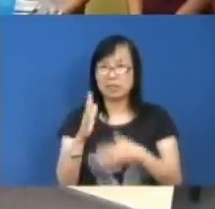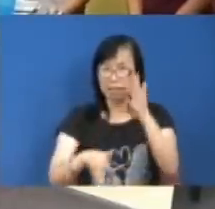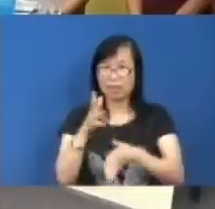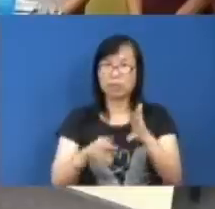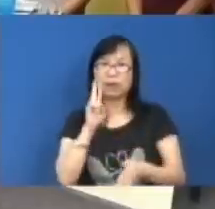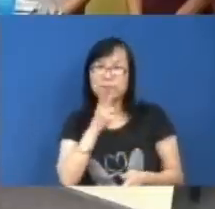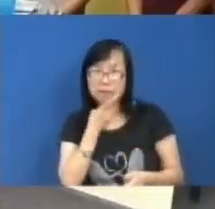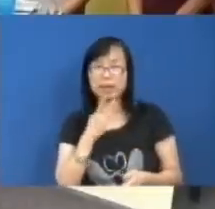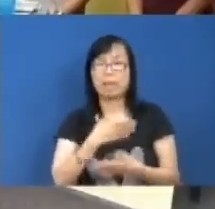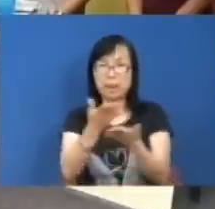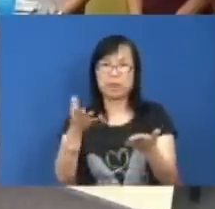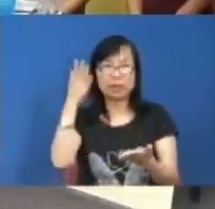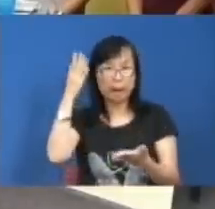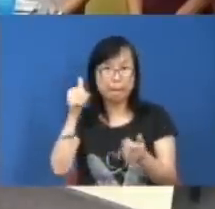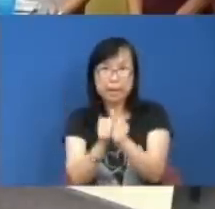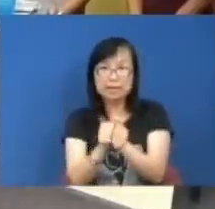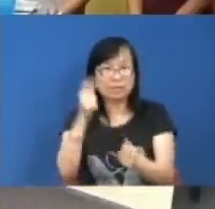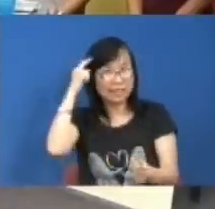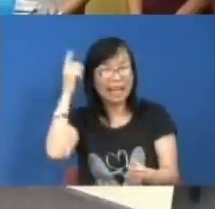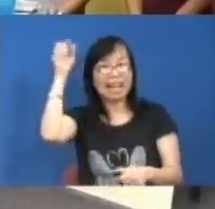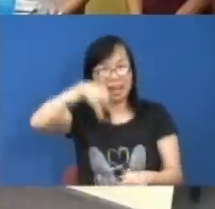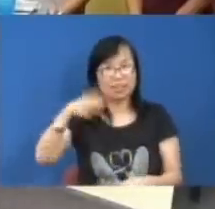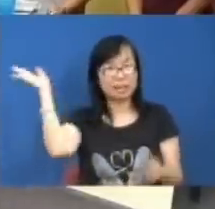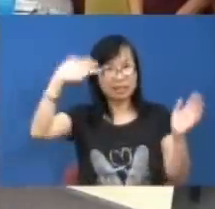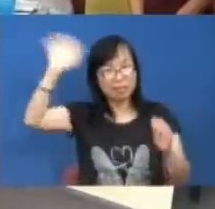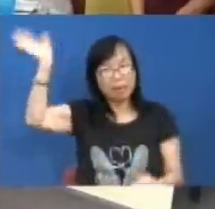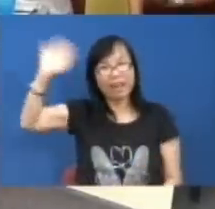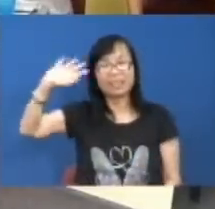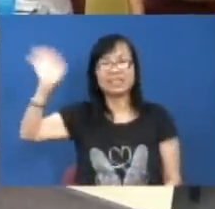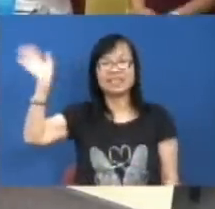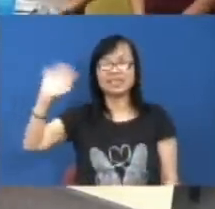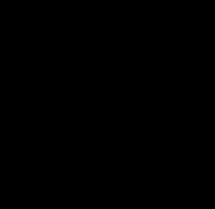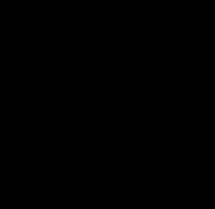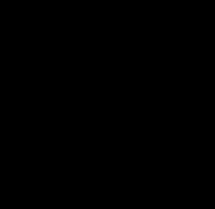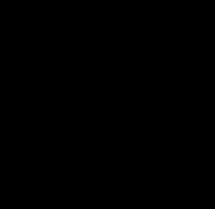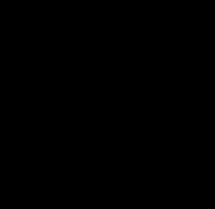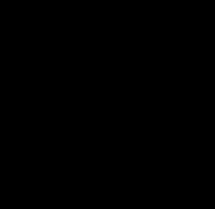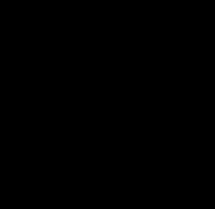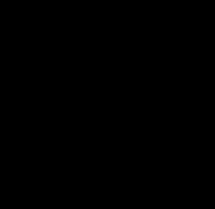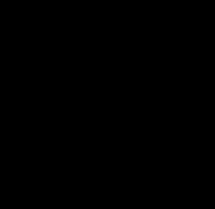話多啲俾我哋啲朋友聽嘅。咁啊，下個禮拜再見。 OK， 拜拜， 拜拜 ，Thank you。